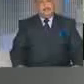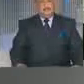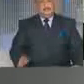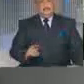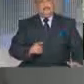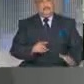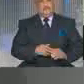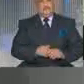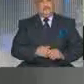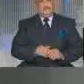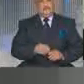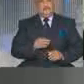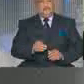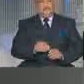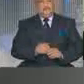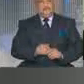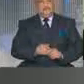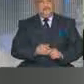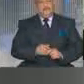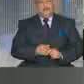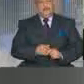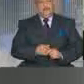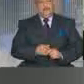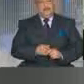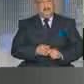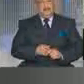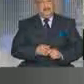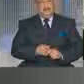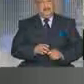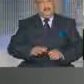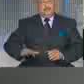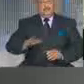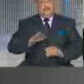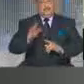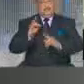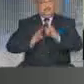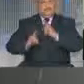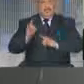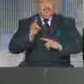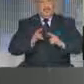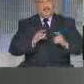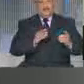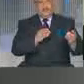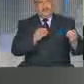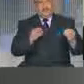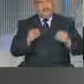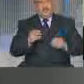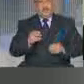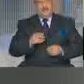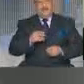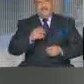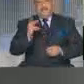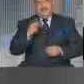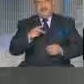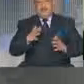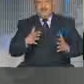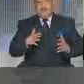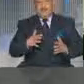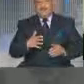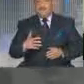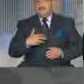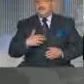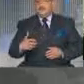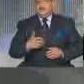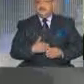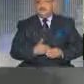الطاقة البشرية زادة اللي هو اللامادي، عنا الغاسترونومي، عنا لسافور، عنا